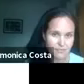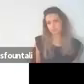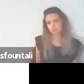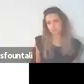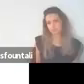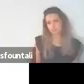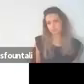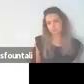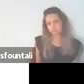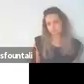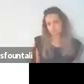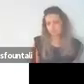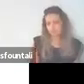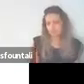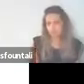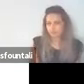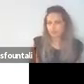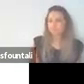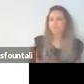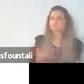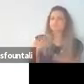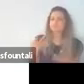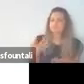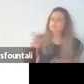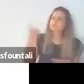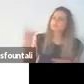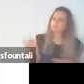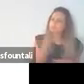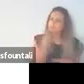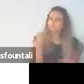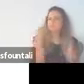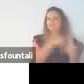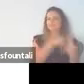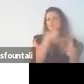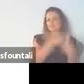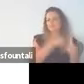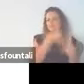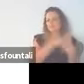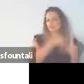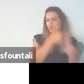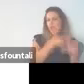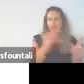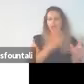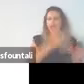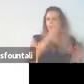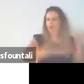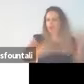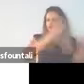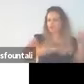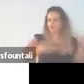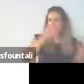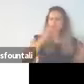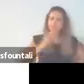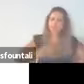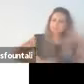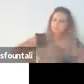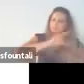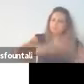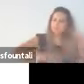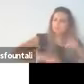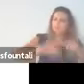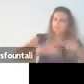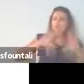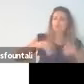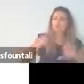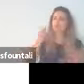Γι' αυτόν τον λόγο είχαμε πολλές συζητήσεις με ακτιβίστριες και επιζήσασες βιασμού, καθώς ο βιασμός είναι ένα πάρα πολύ σημαντικό έγκλημα και αυτό πρέπει να είναι πάρα